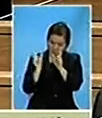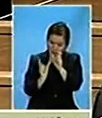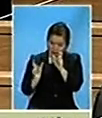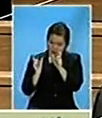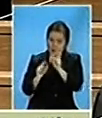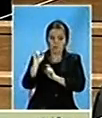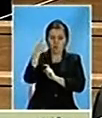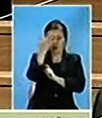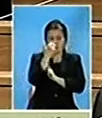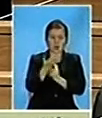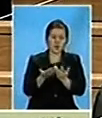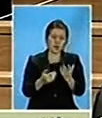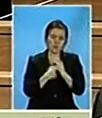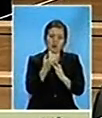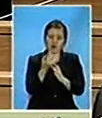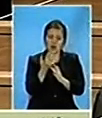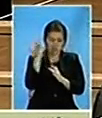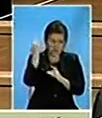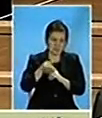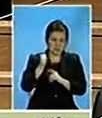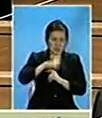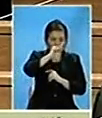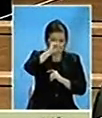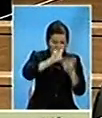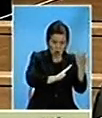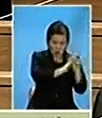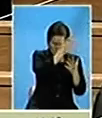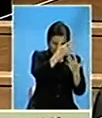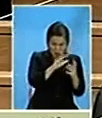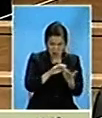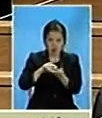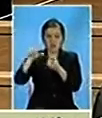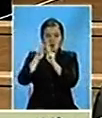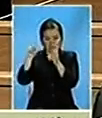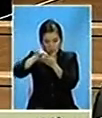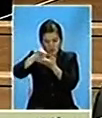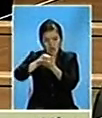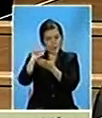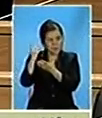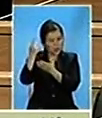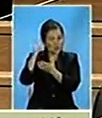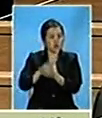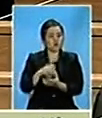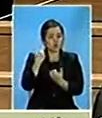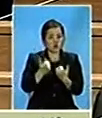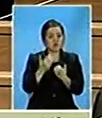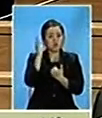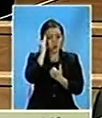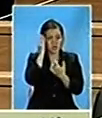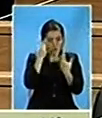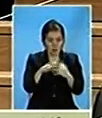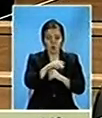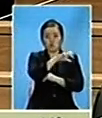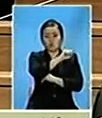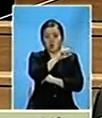ษฎรเรียบร้อยแล้วนะครับเมื่อเรื่องนี้กลับเข้าไปเนี่ยนะระยะหลังนี่เราก็ทราบอยู่ว่าทางสภาผู้แทนราษฎ